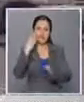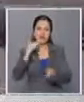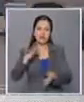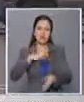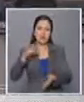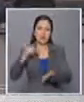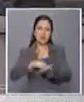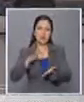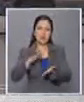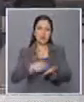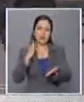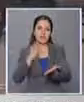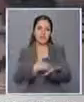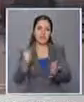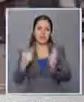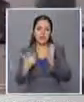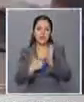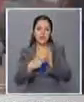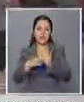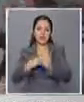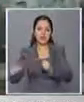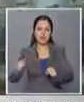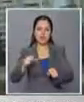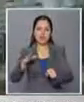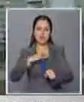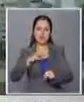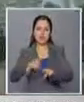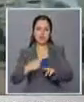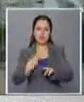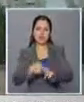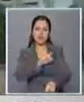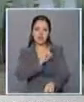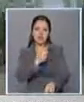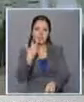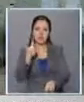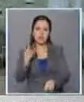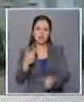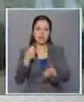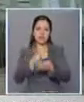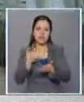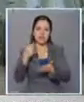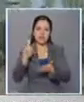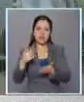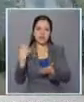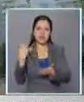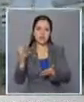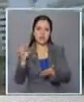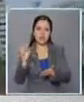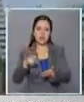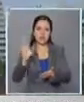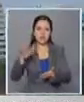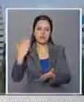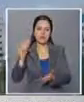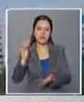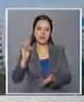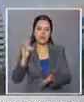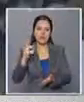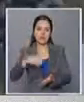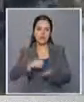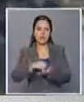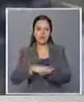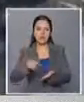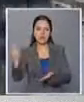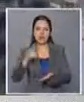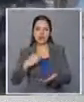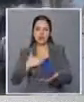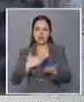было зафиксировано по меньшей мере 8 подземных толчков амплитудой от 3,5 до 5,4 баллов. Между тем, Юрий Ильин